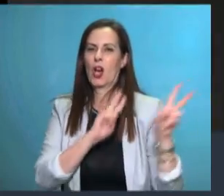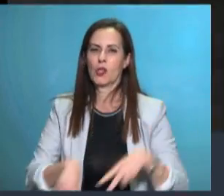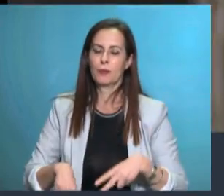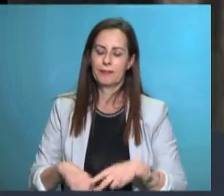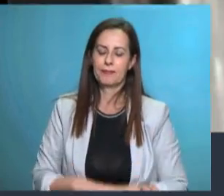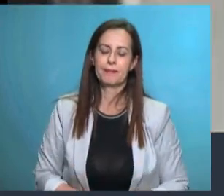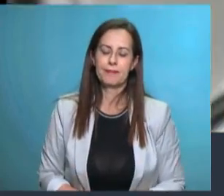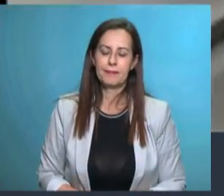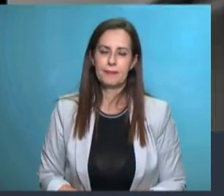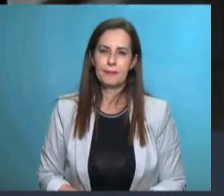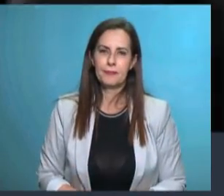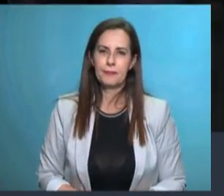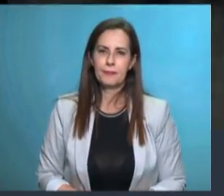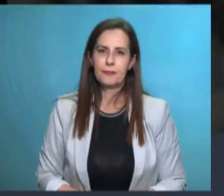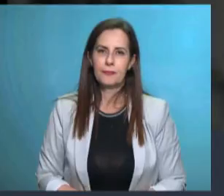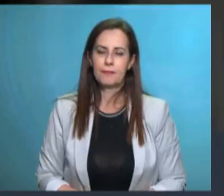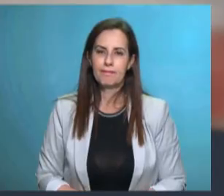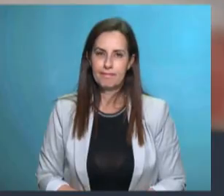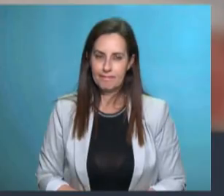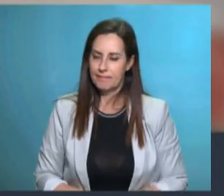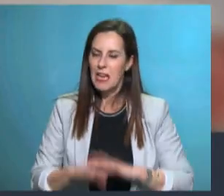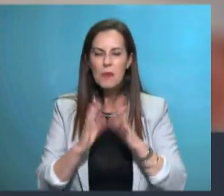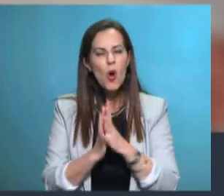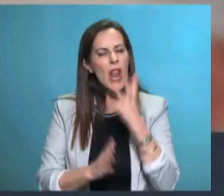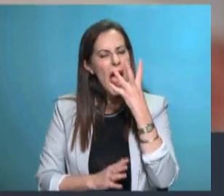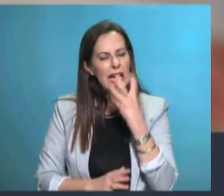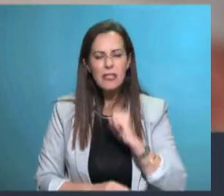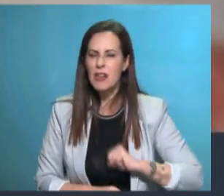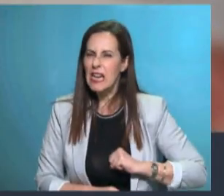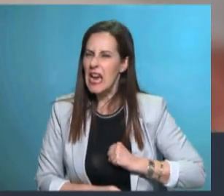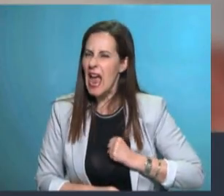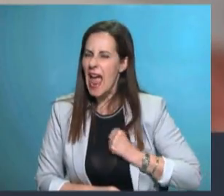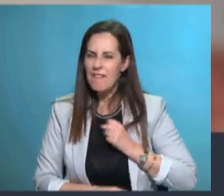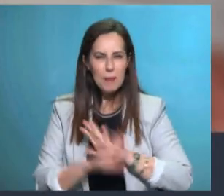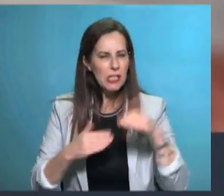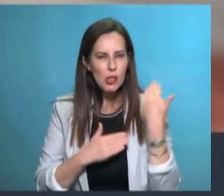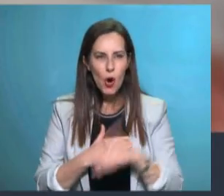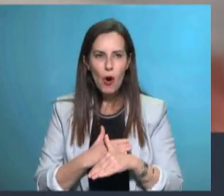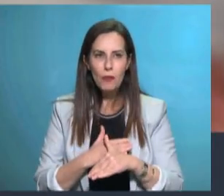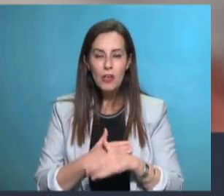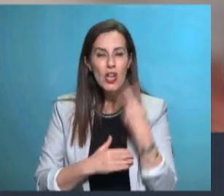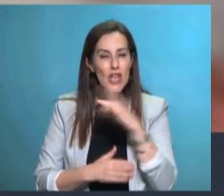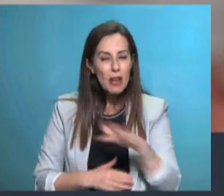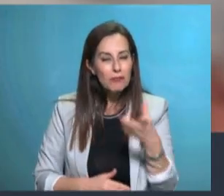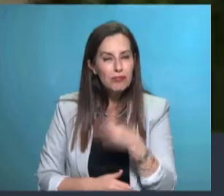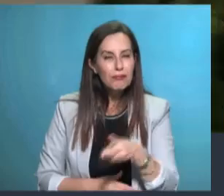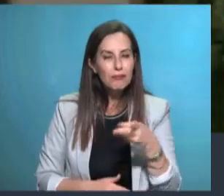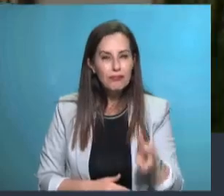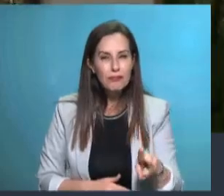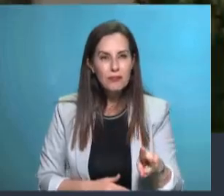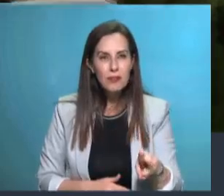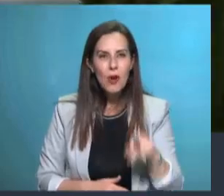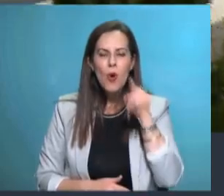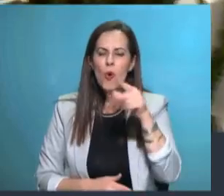שרוצה אותם בחזרה. לצד כל הכאב והצער הבלתי נגמרים, בעיבוד שני ילדים קטנים, רוסתום